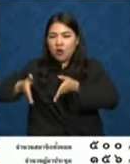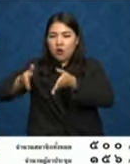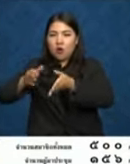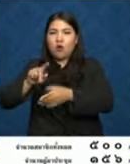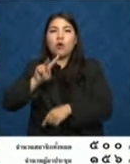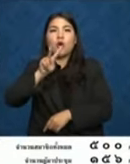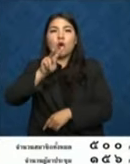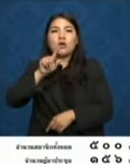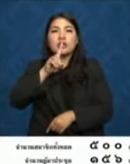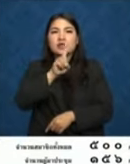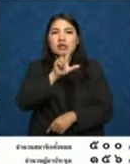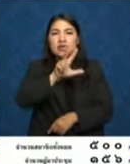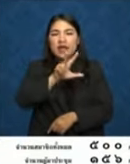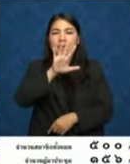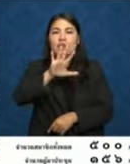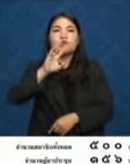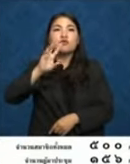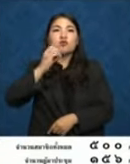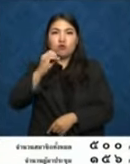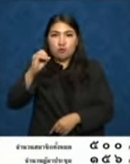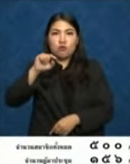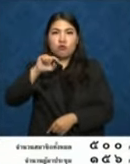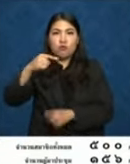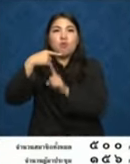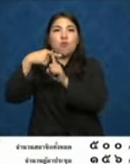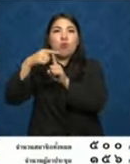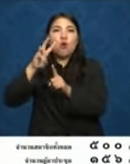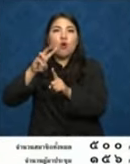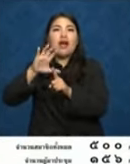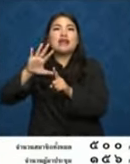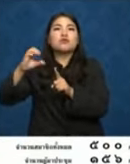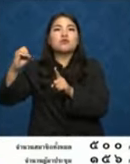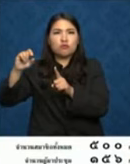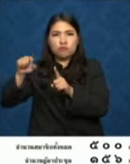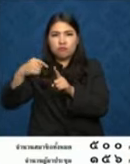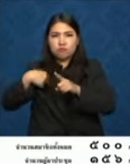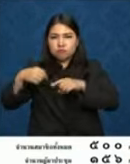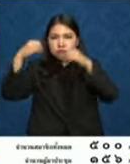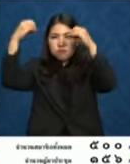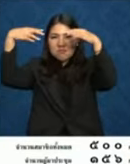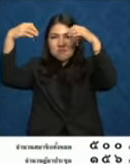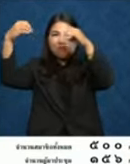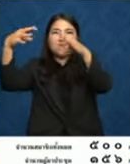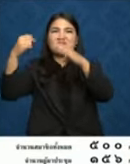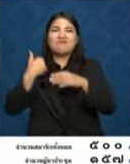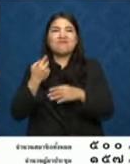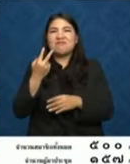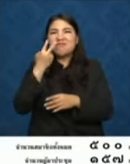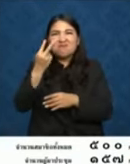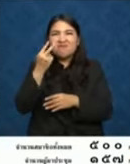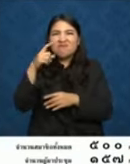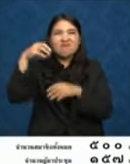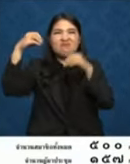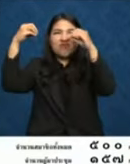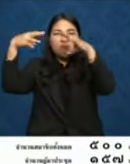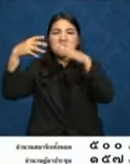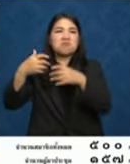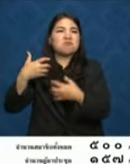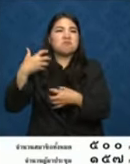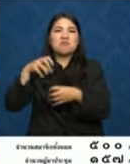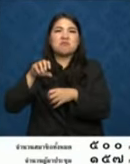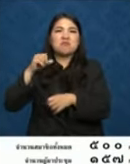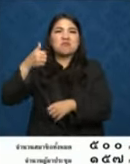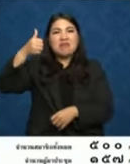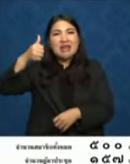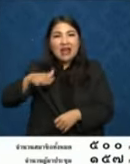3+500ถึง6+550ที่ไม่สามารถดำเนินการติดตั้งไฟส่องสว่างได้อันเนื่องมาจากมีเอกชนเข้ามาแสด